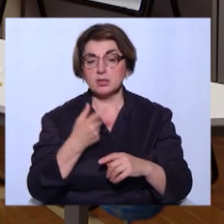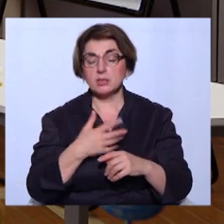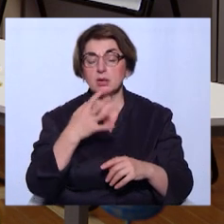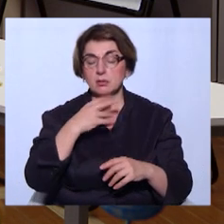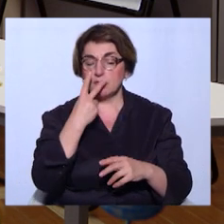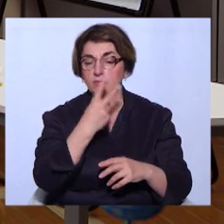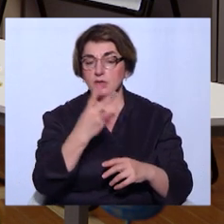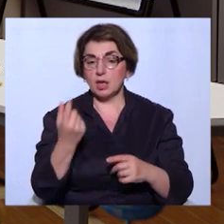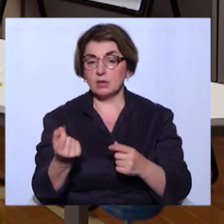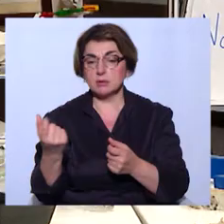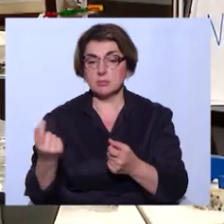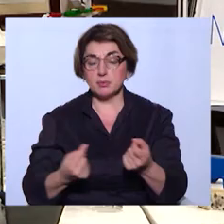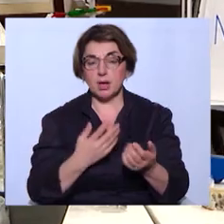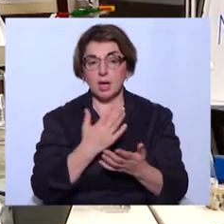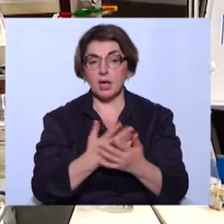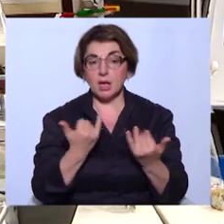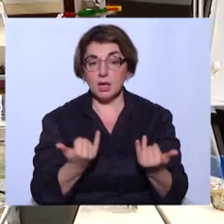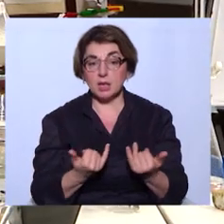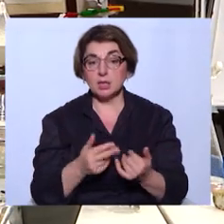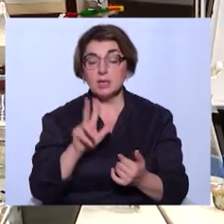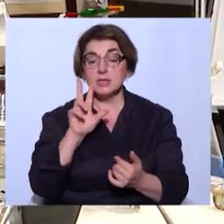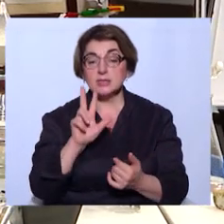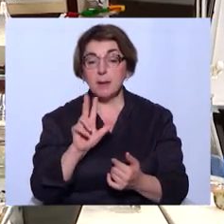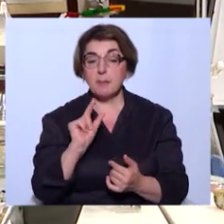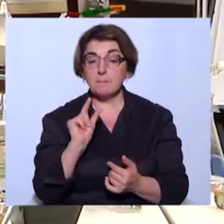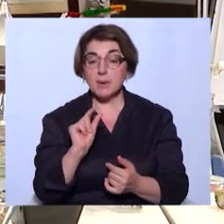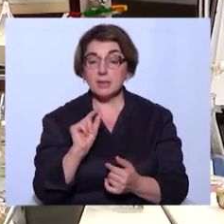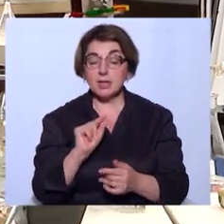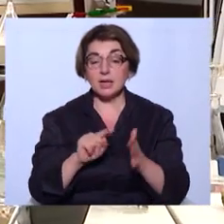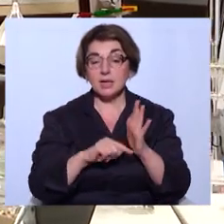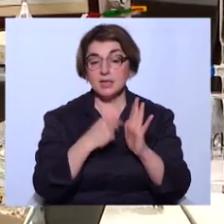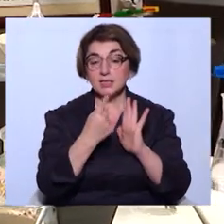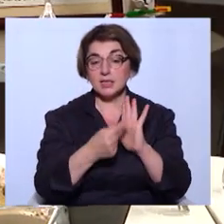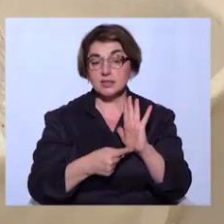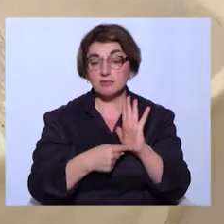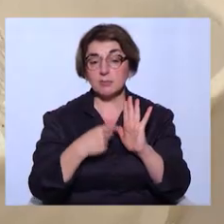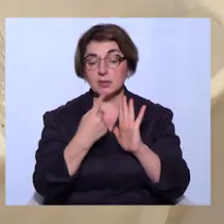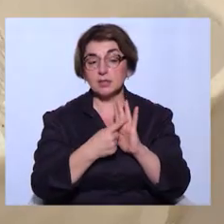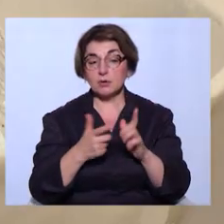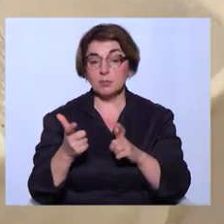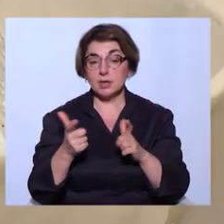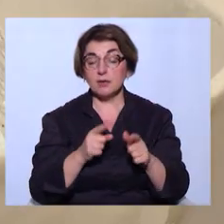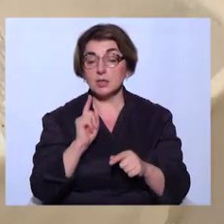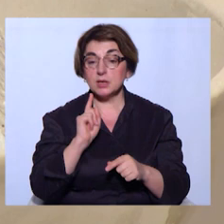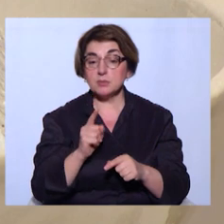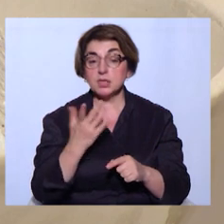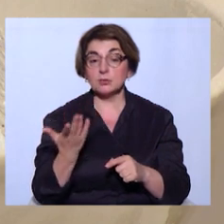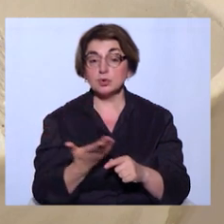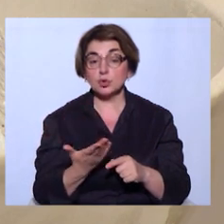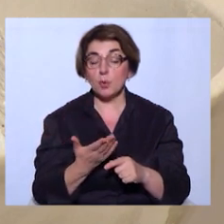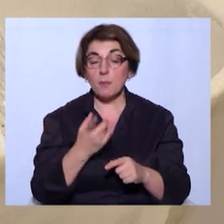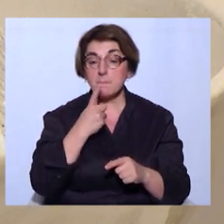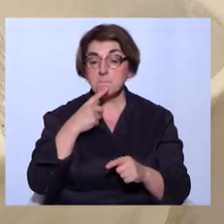გვინახავს კიდევაც და ეხლა სამი პატარა სახალისო შეკითხვა მოგიმზადე იმისათვის, რომ